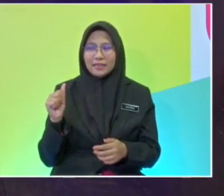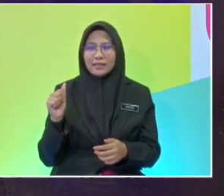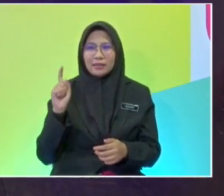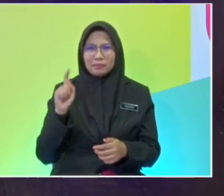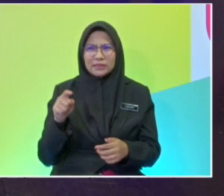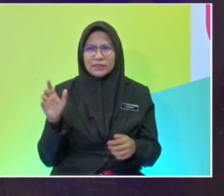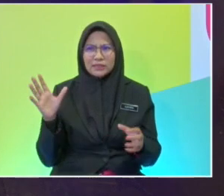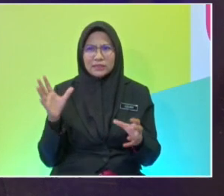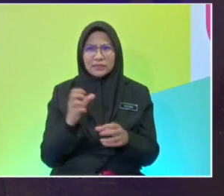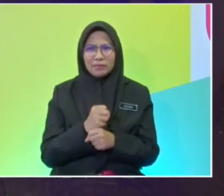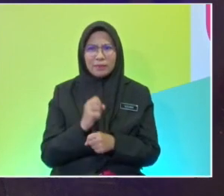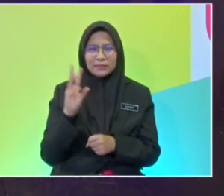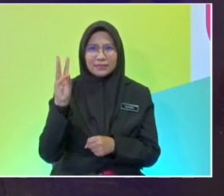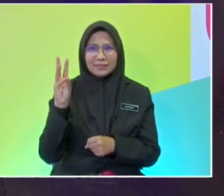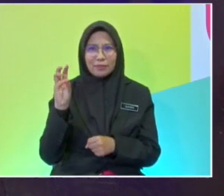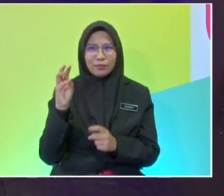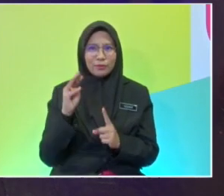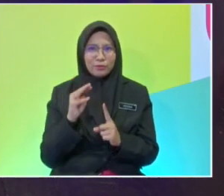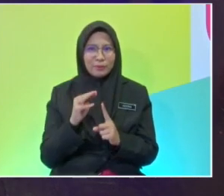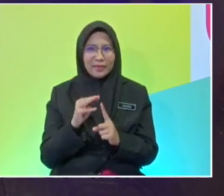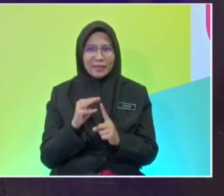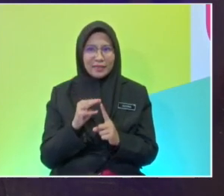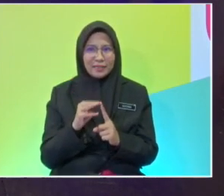dalam tangan untuk kita